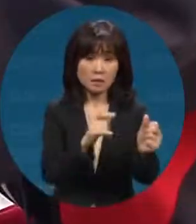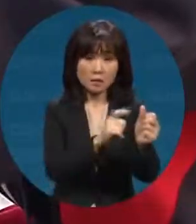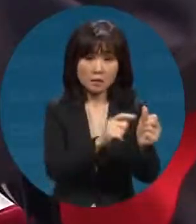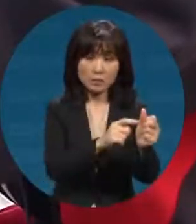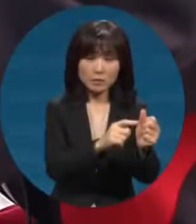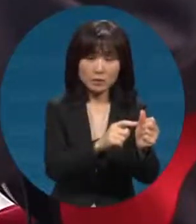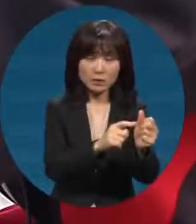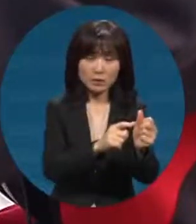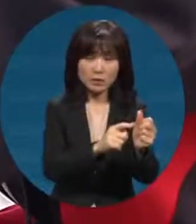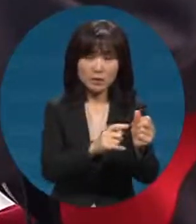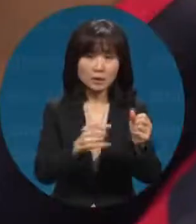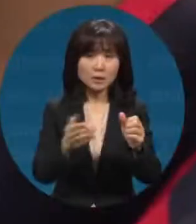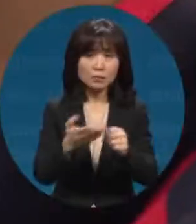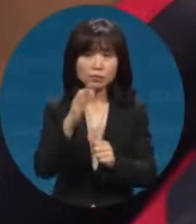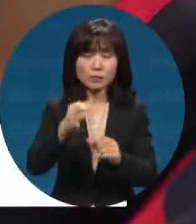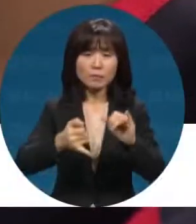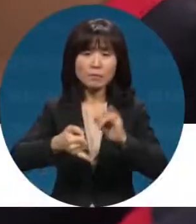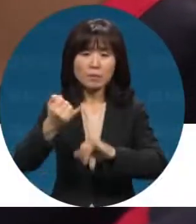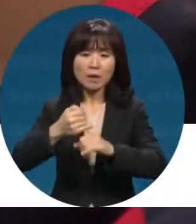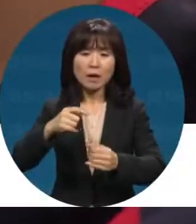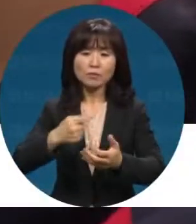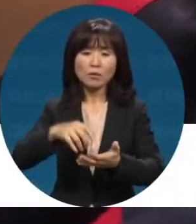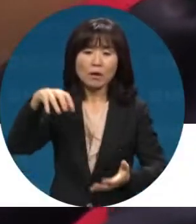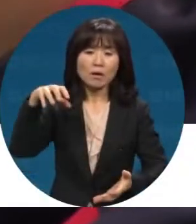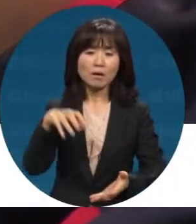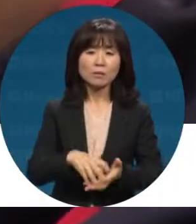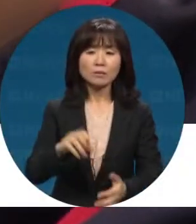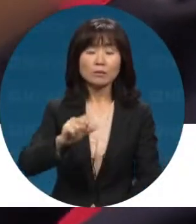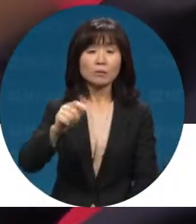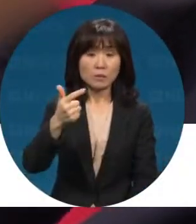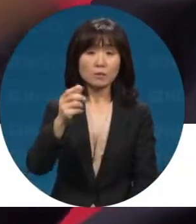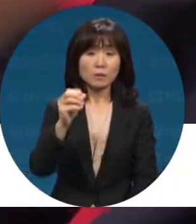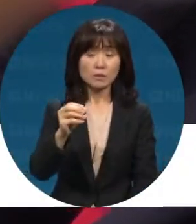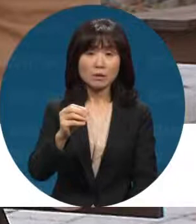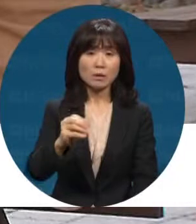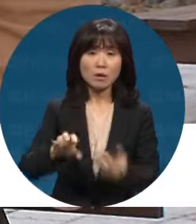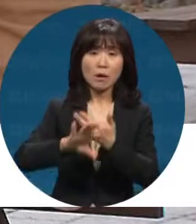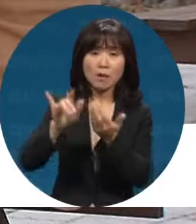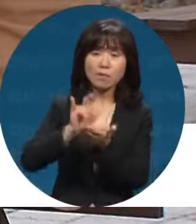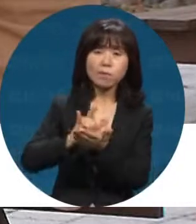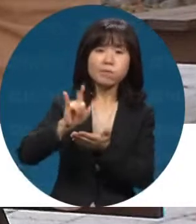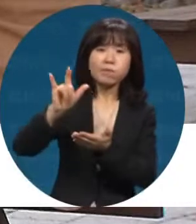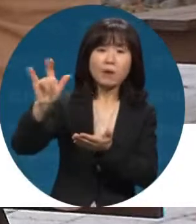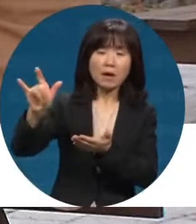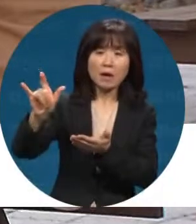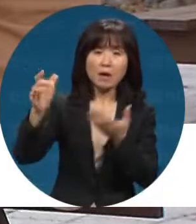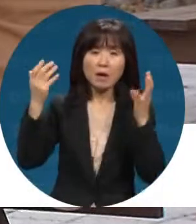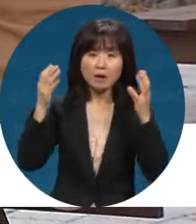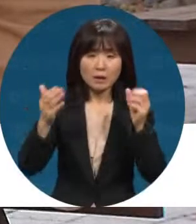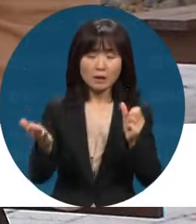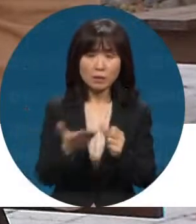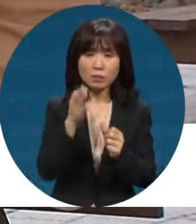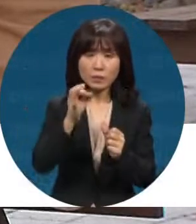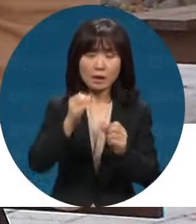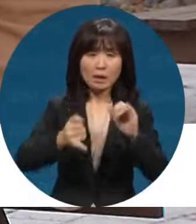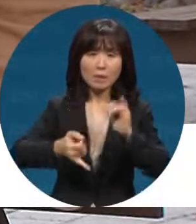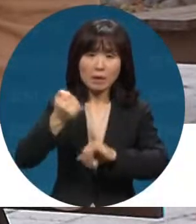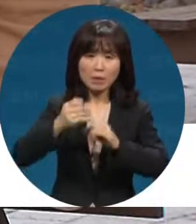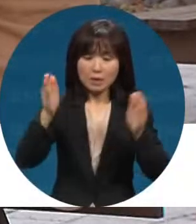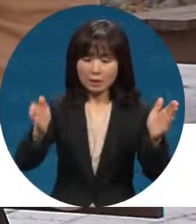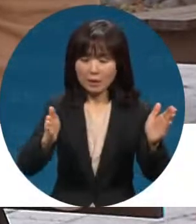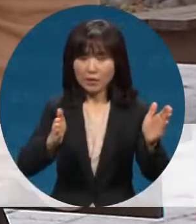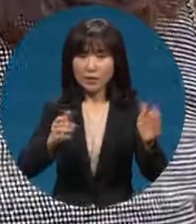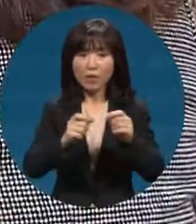주지 않은 양육비만 지금까지 5600만원대에 이르는데 외국으로 나가서 아예 양육비를 주지하는 기간도